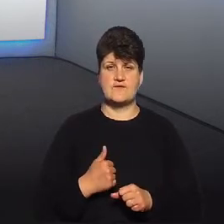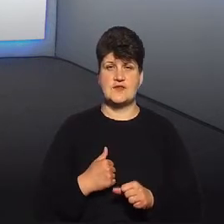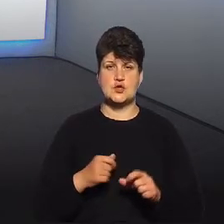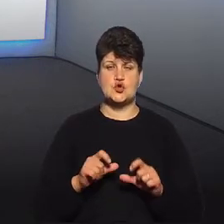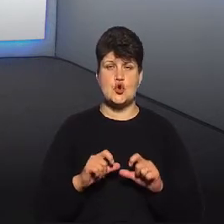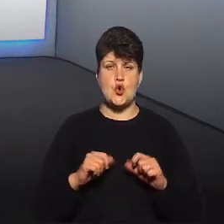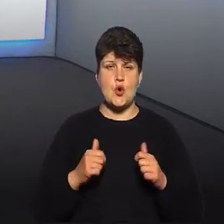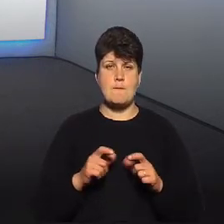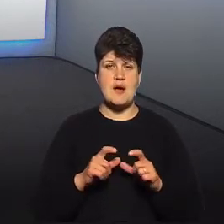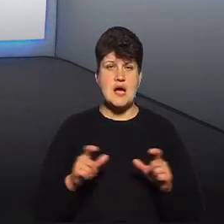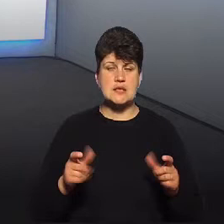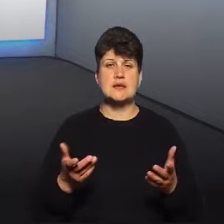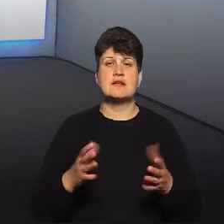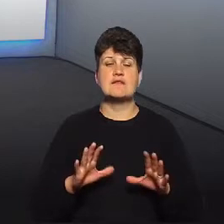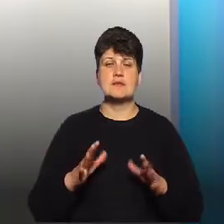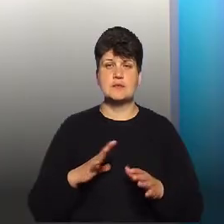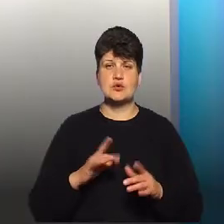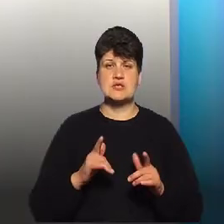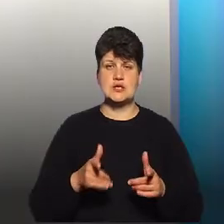випадки? Ну, згідно законодавства,